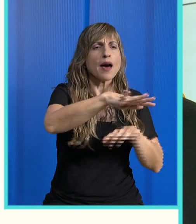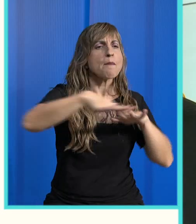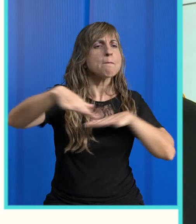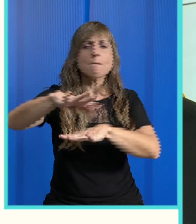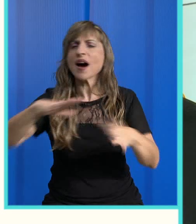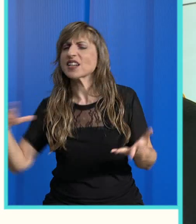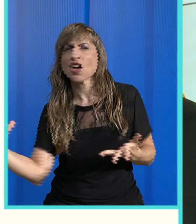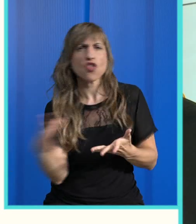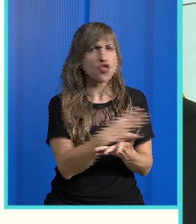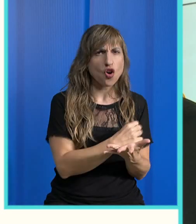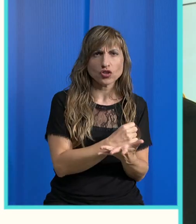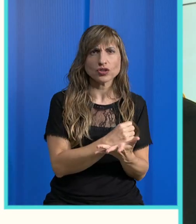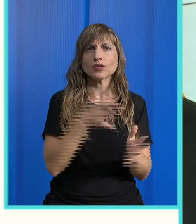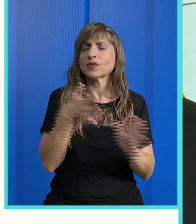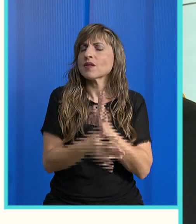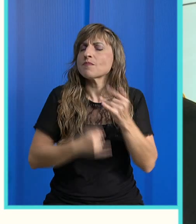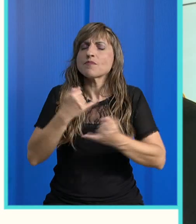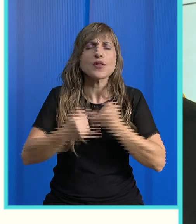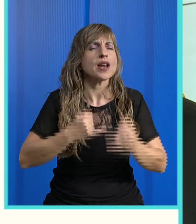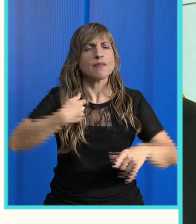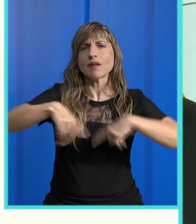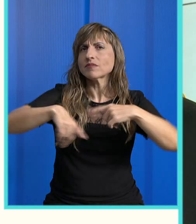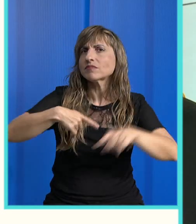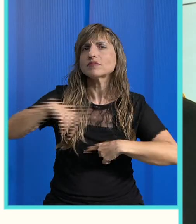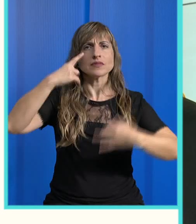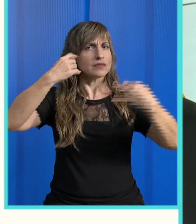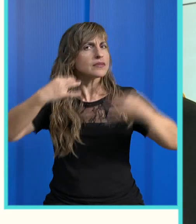per un problema diuen de mobilitat, seguretat i salut pública.